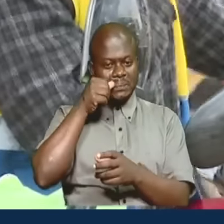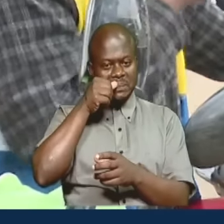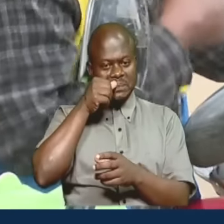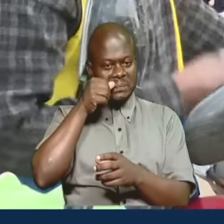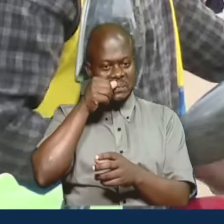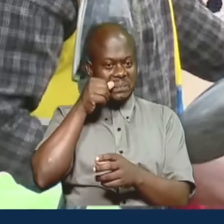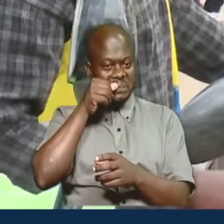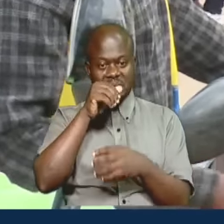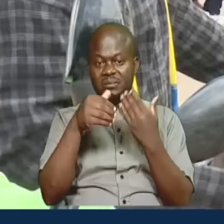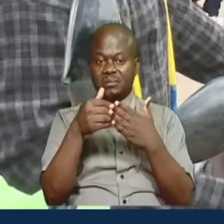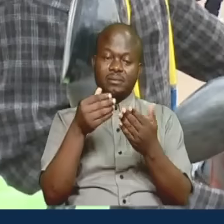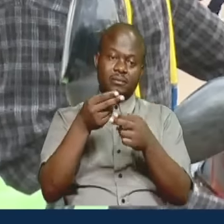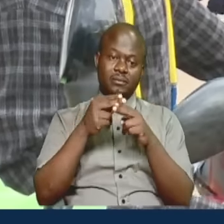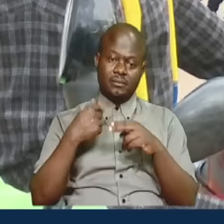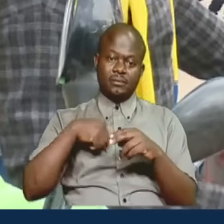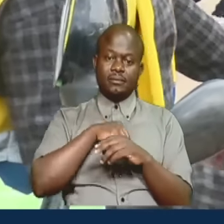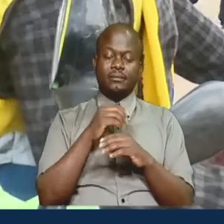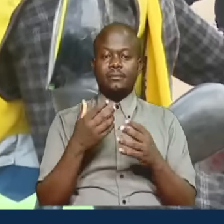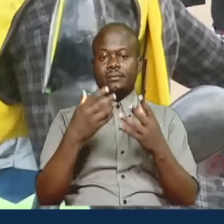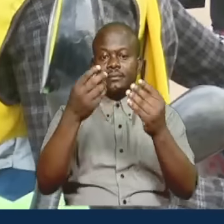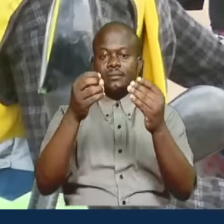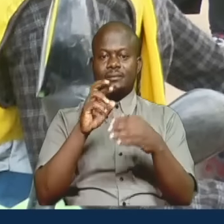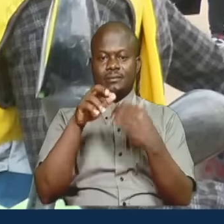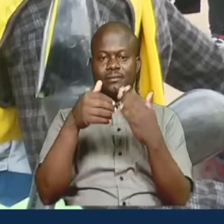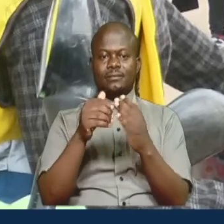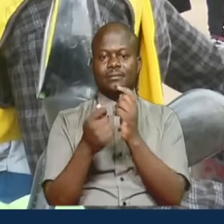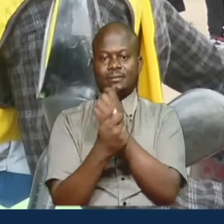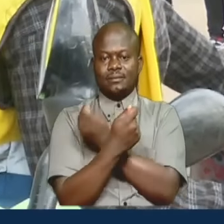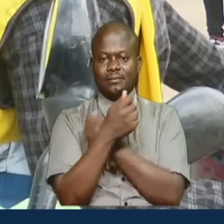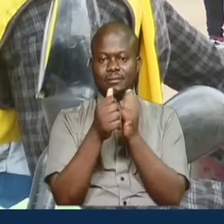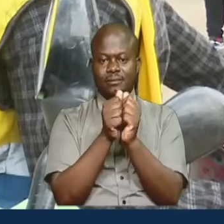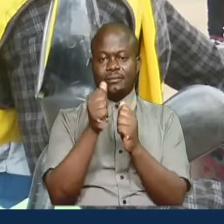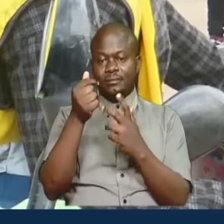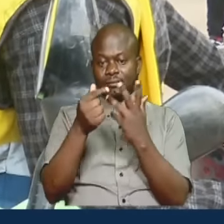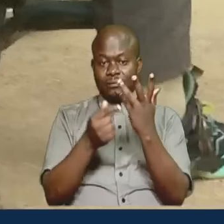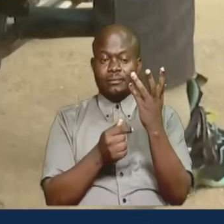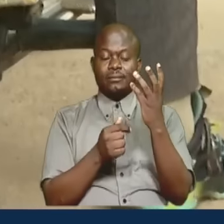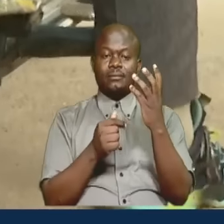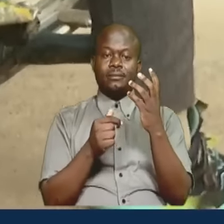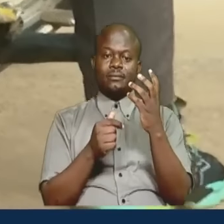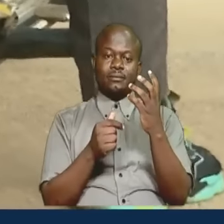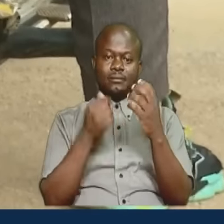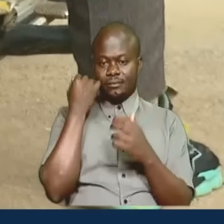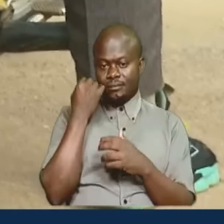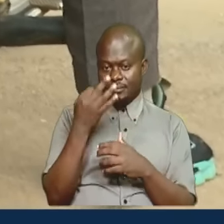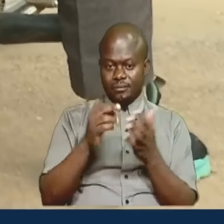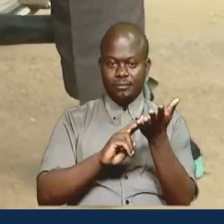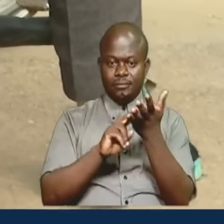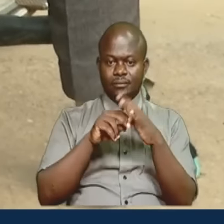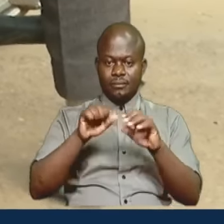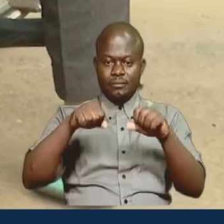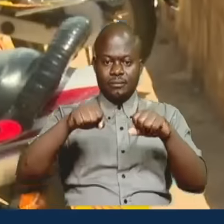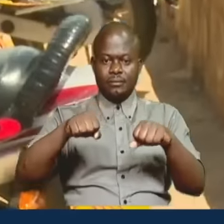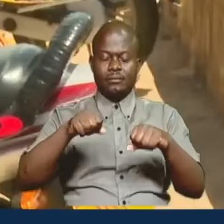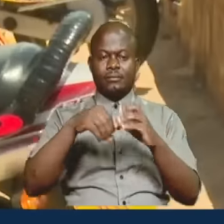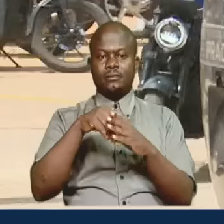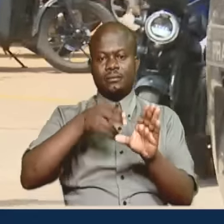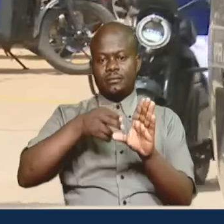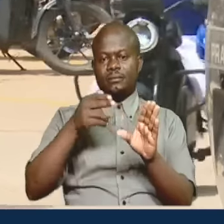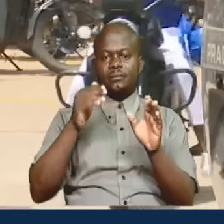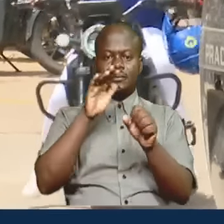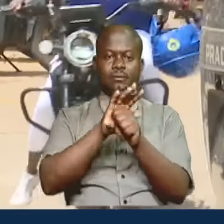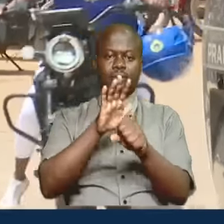manyi bakazajya batuguriza tukazitwara, cyangwa bakaduhindura n'izi ngizi bakazinduramo amashanyarazi. Nubwo abakoresha moto za essence bakiri benshi mu